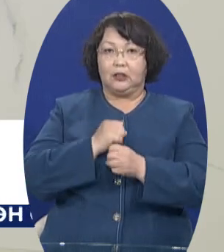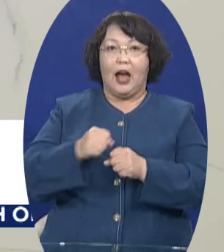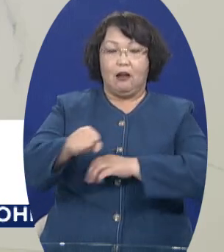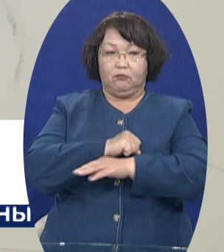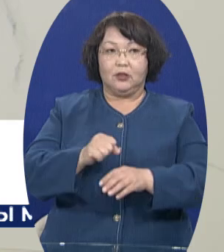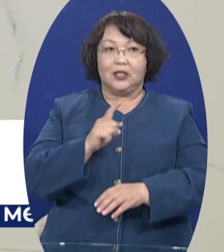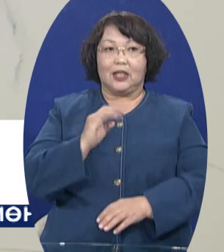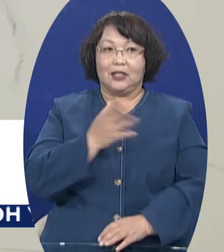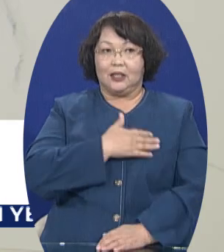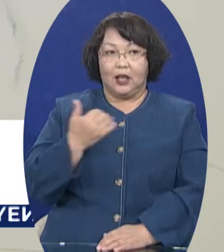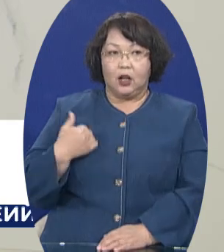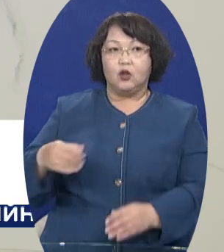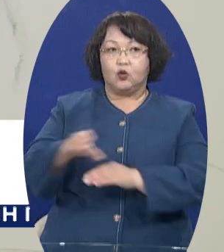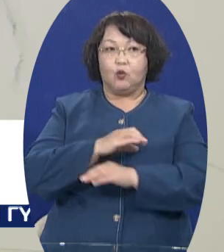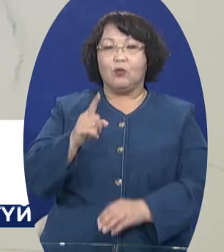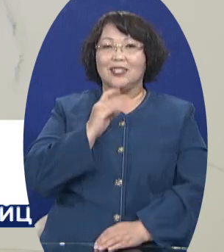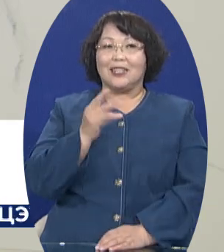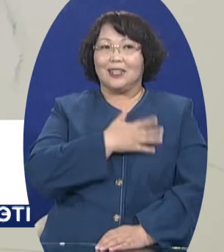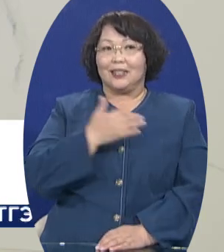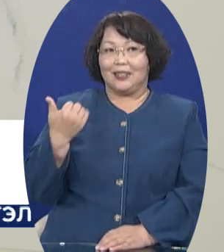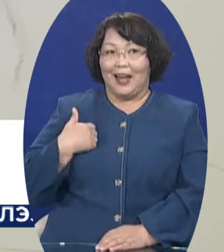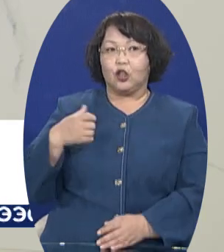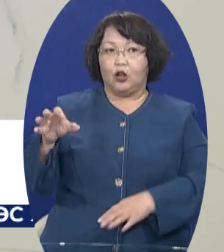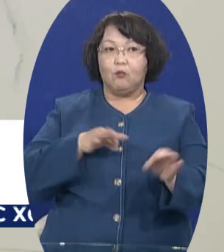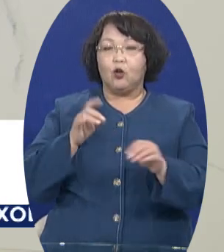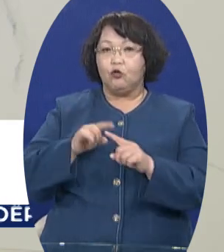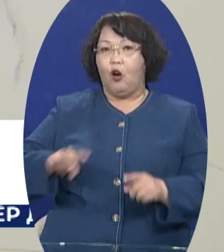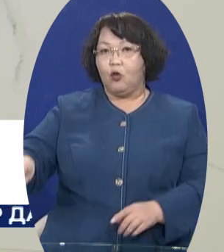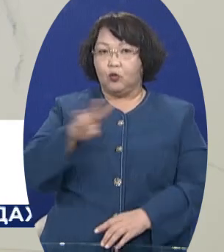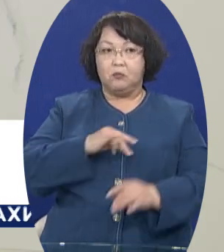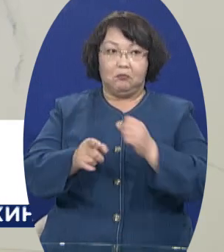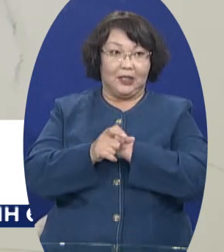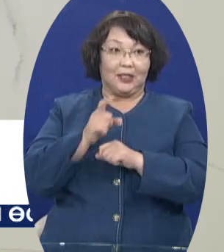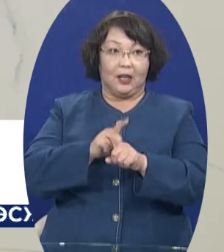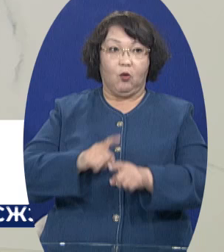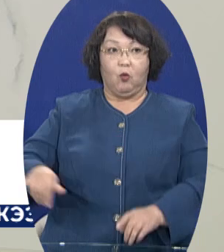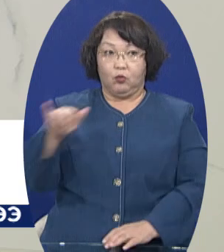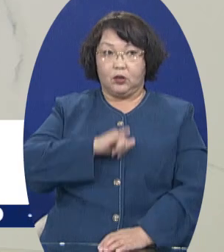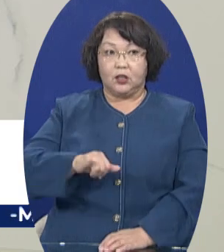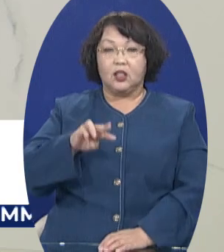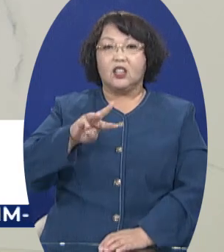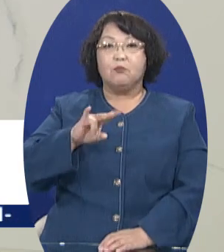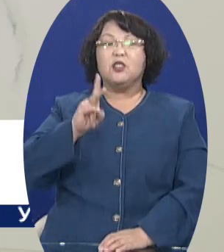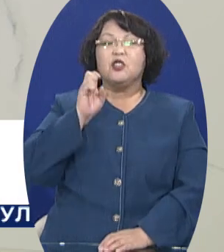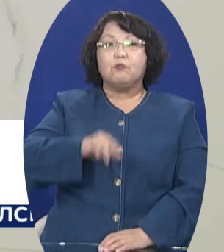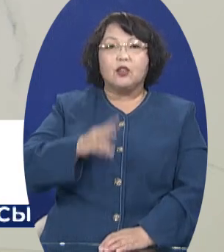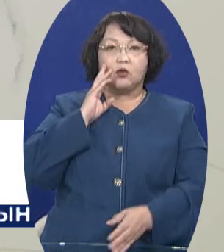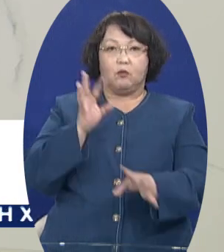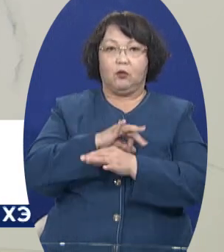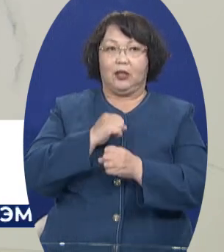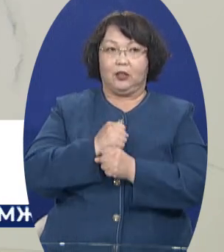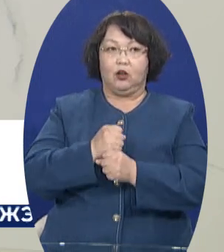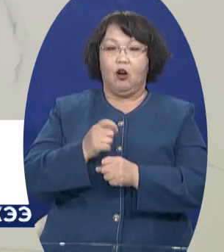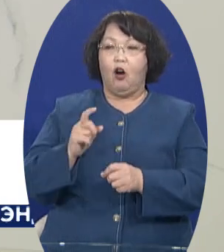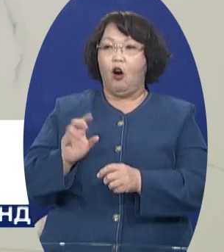засаг дарга томилдог. Тэр утгаараа одоо яг орон нутгийн төвшөнд мэрэгжлийн төвшөнд улсын менежментийн төлөв хэрэгжүүлээд явах орон нутгийнхаа менежментийн